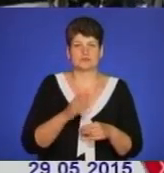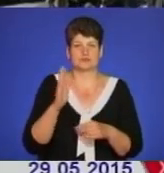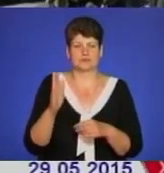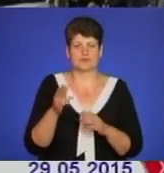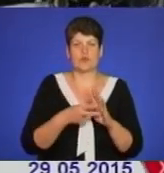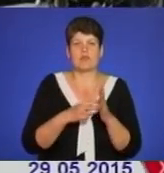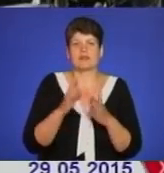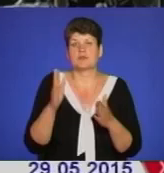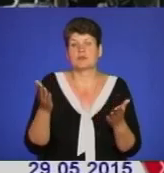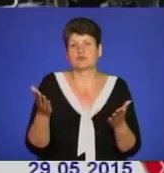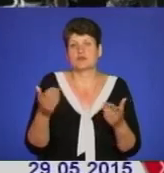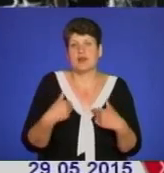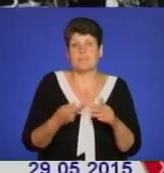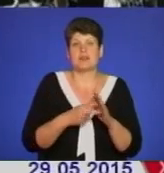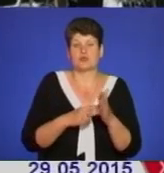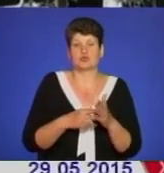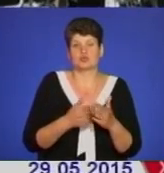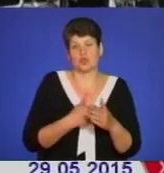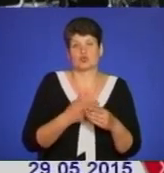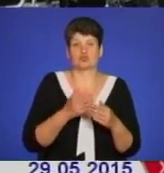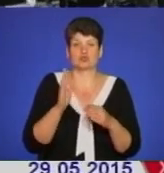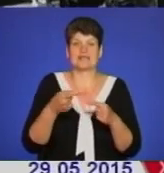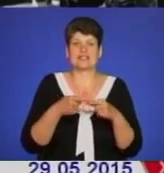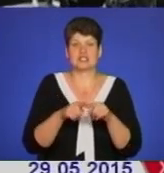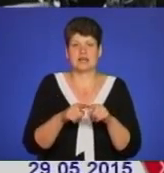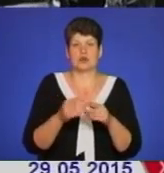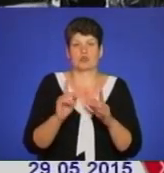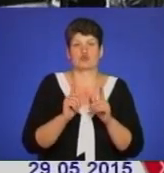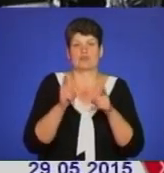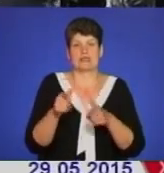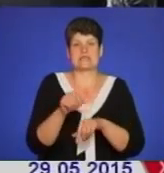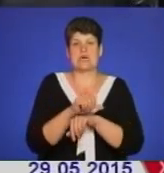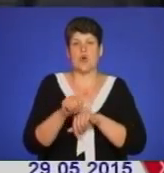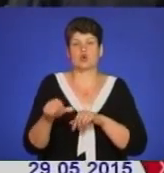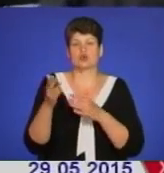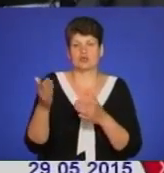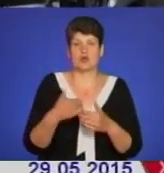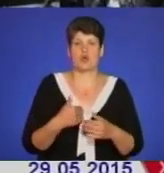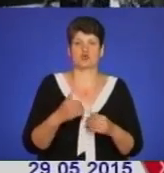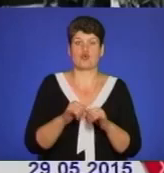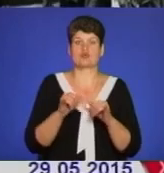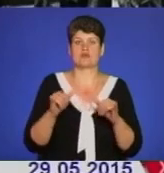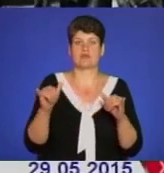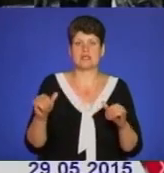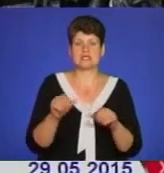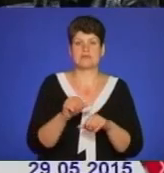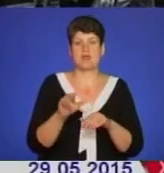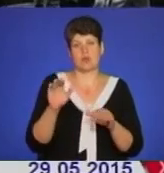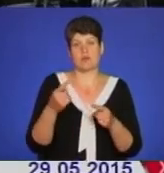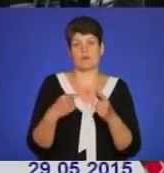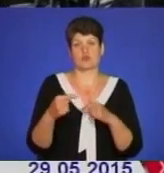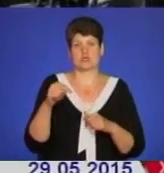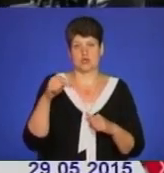на майбутнє? Я планую стати інженером і поступати за кордон, тому що я хочу розвиватися за кордоном, а потім вернутися сюди